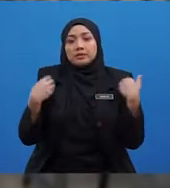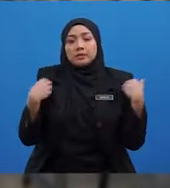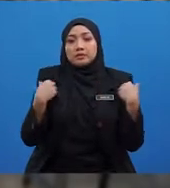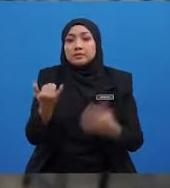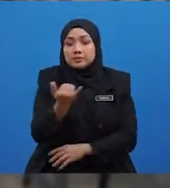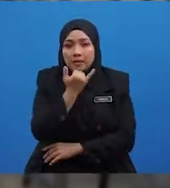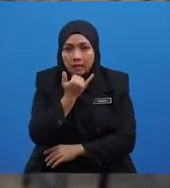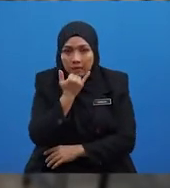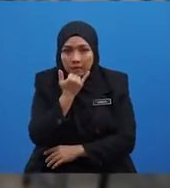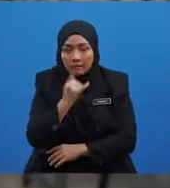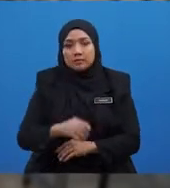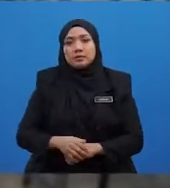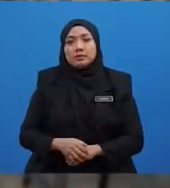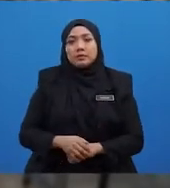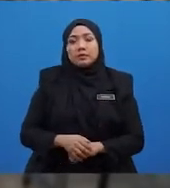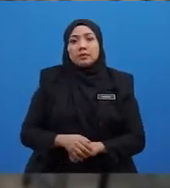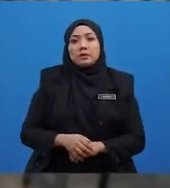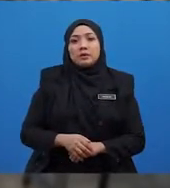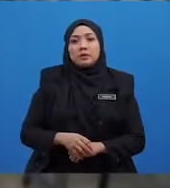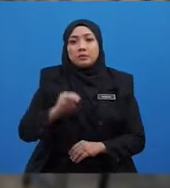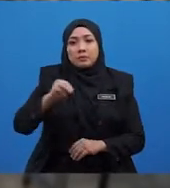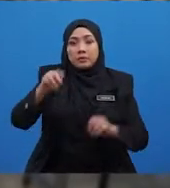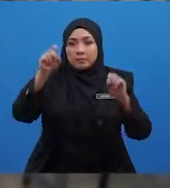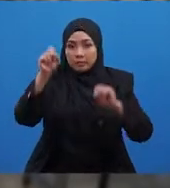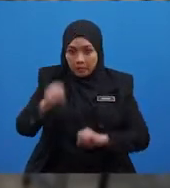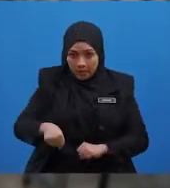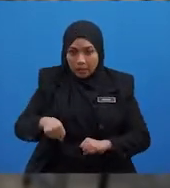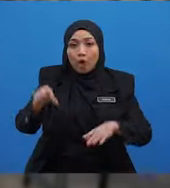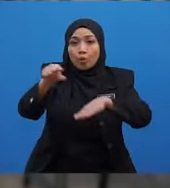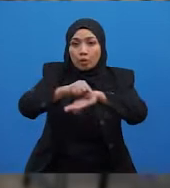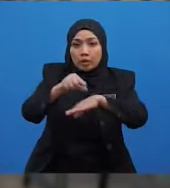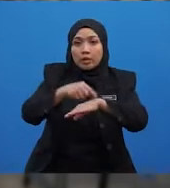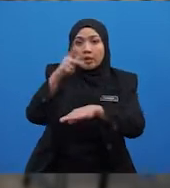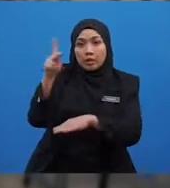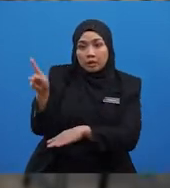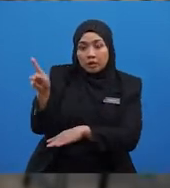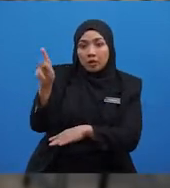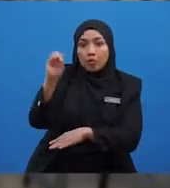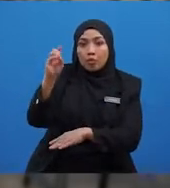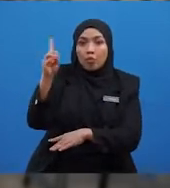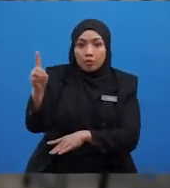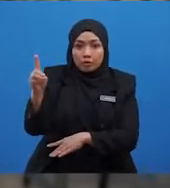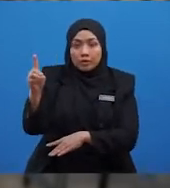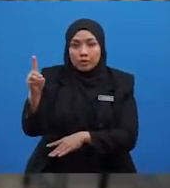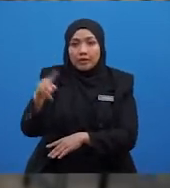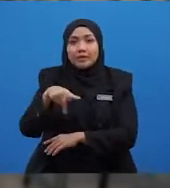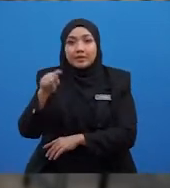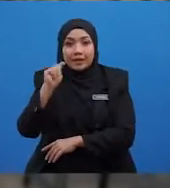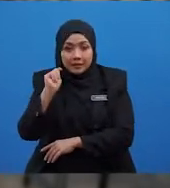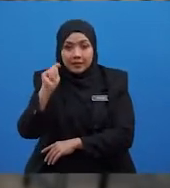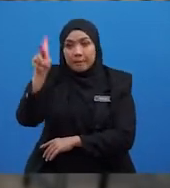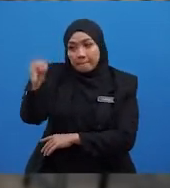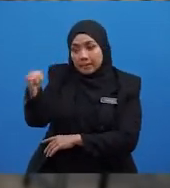boleh gunakan kod PHP tadi yang mengandungi maklumat akaun pengguna pangkalan data yang